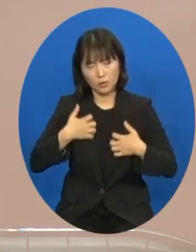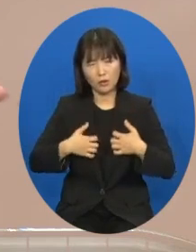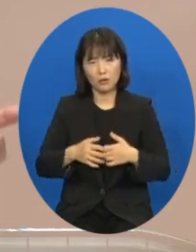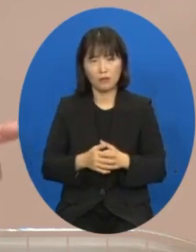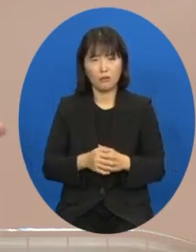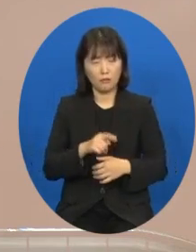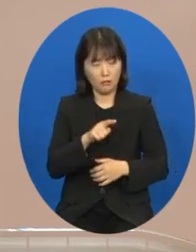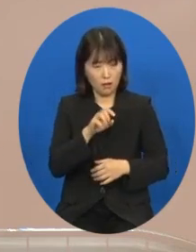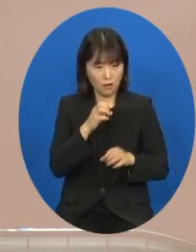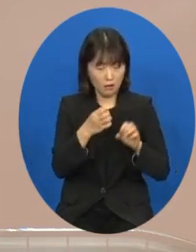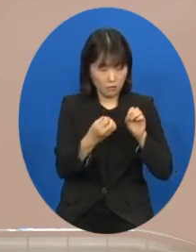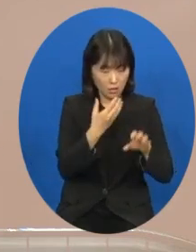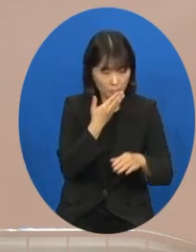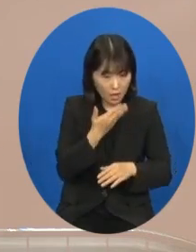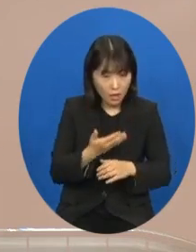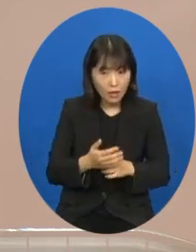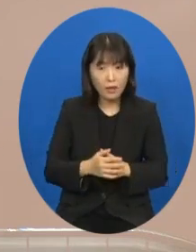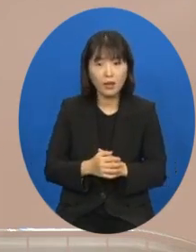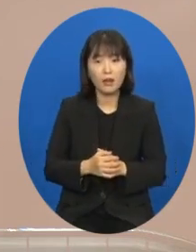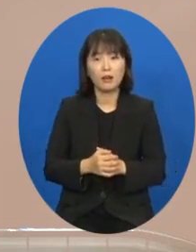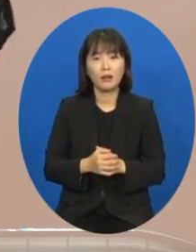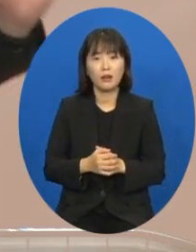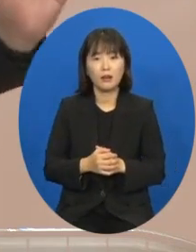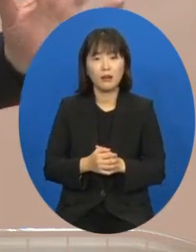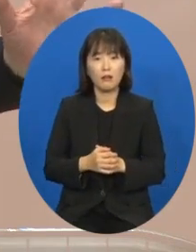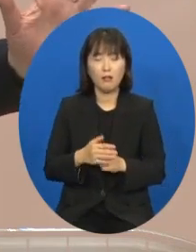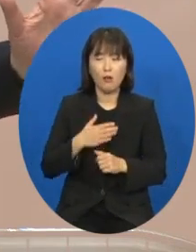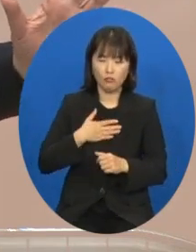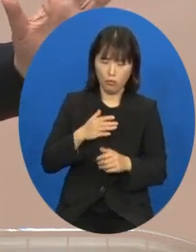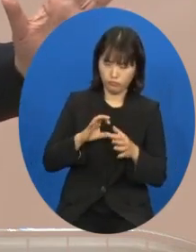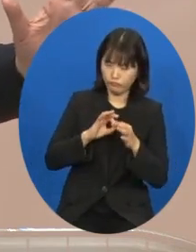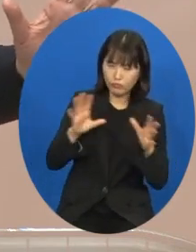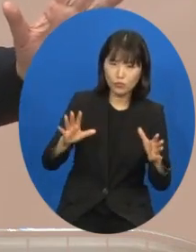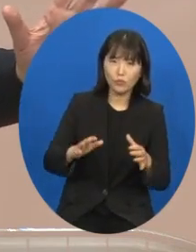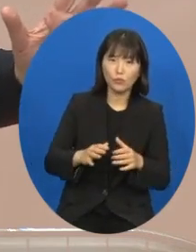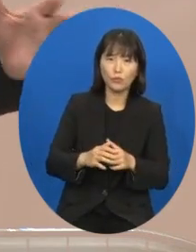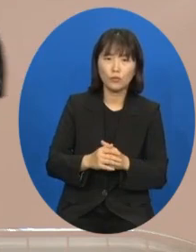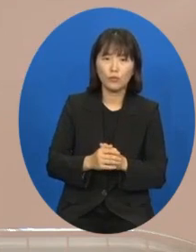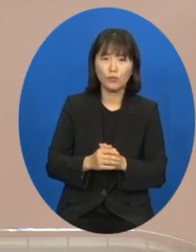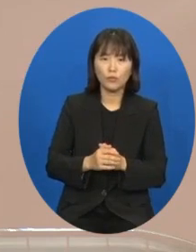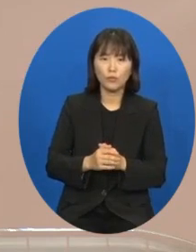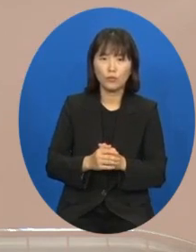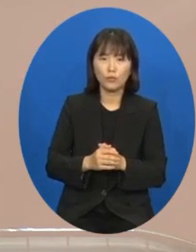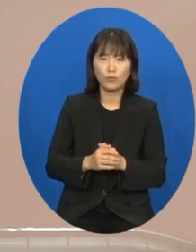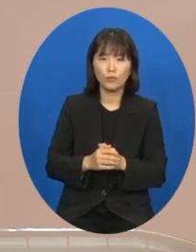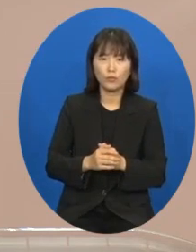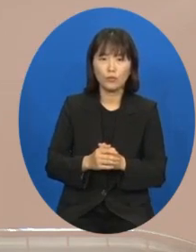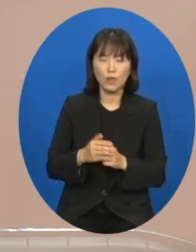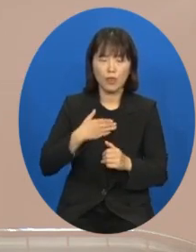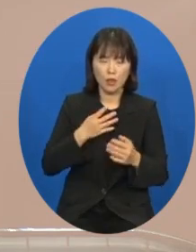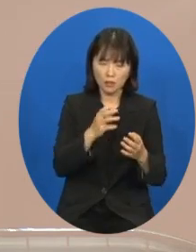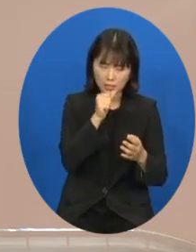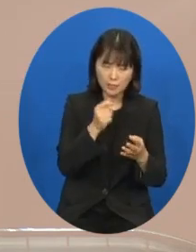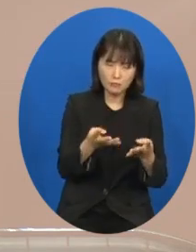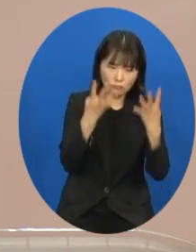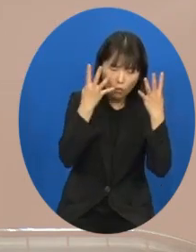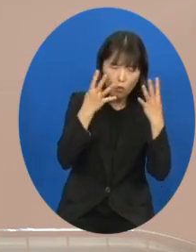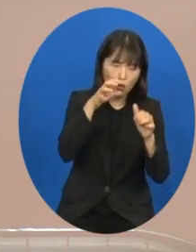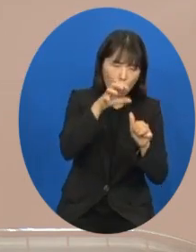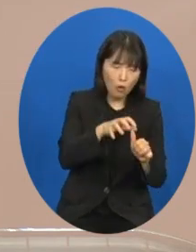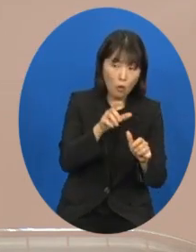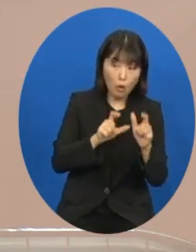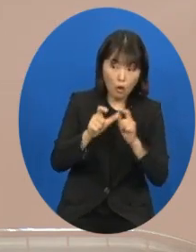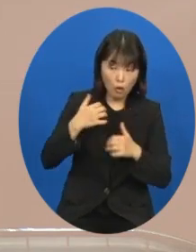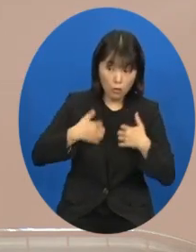세상에 어떻게 이렇게 반응할 수 있어요? 나 어떻게 돼도 상관없어. 아, 내가 감옥에 갇혔다고 더